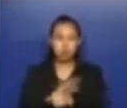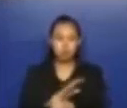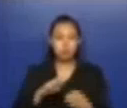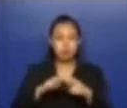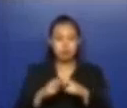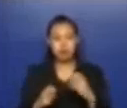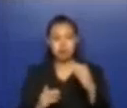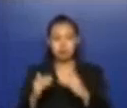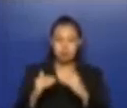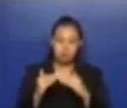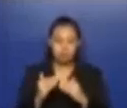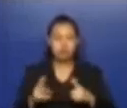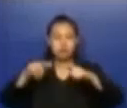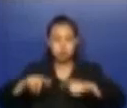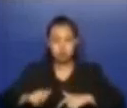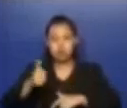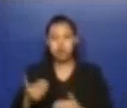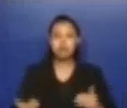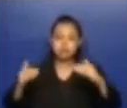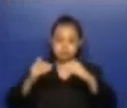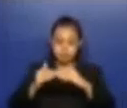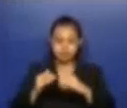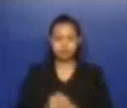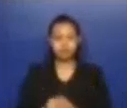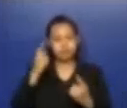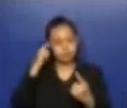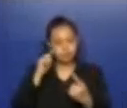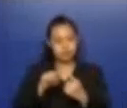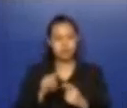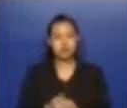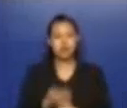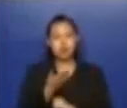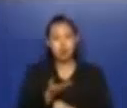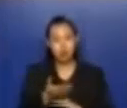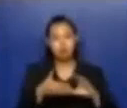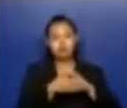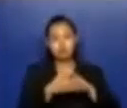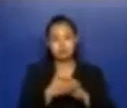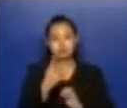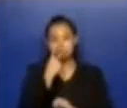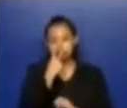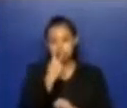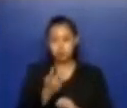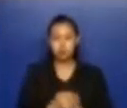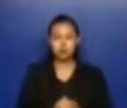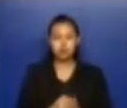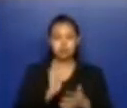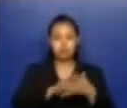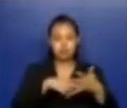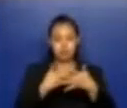ได้นั่นคือเป้าหมายครับอยากขอชาร์ตครับอยากให้ท่านประธานได้ดูชา